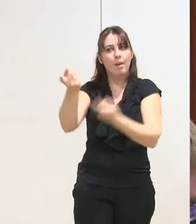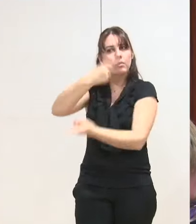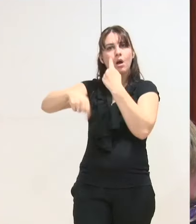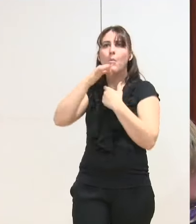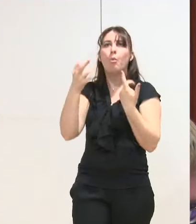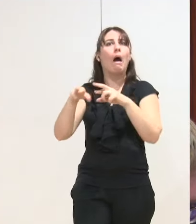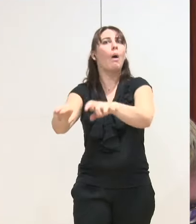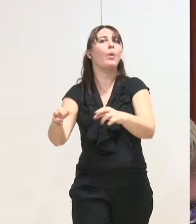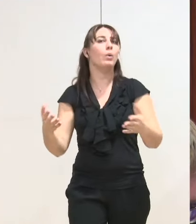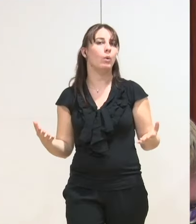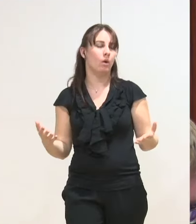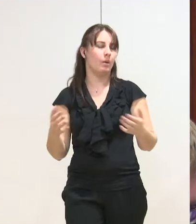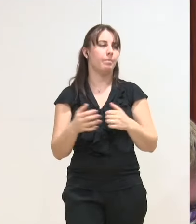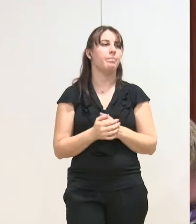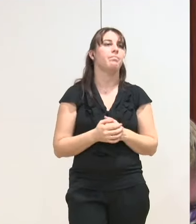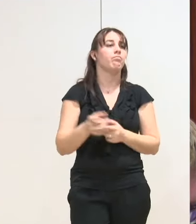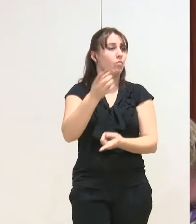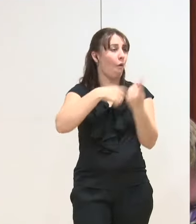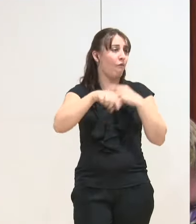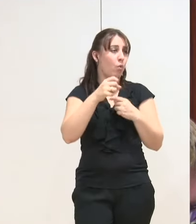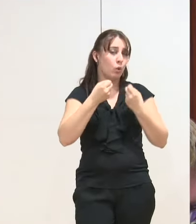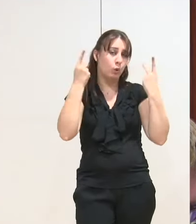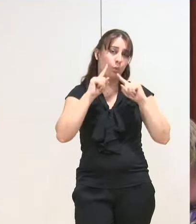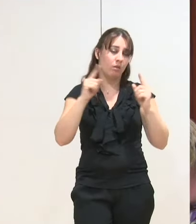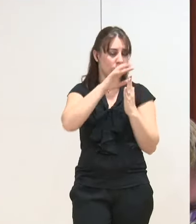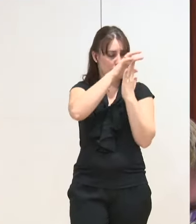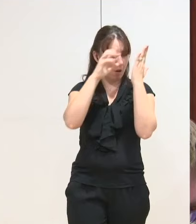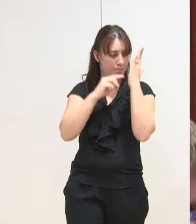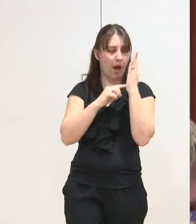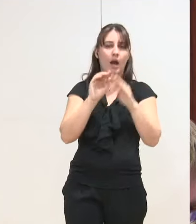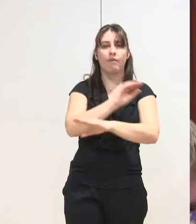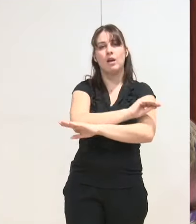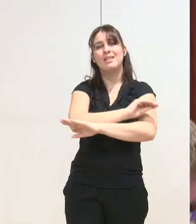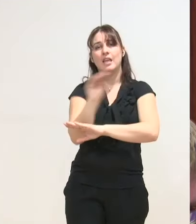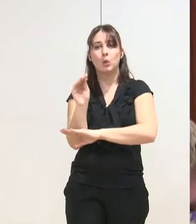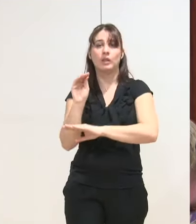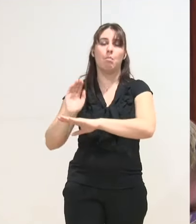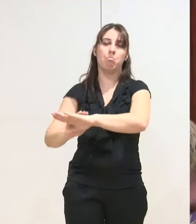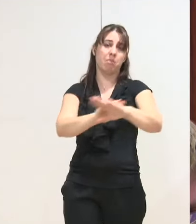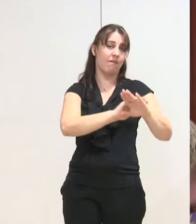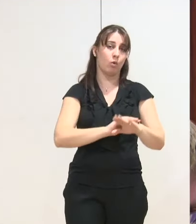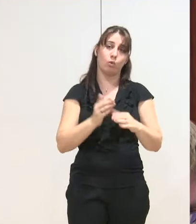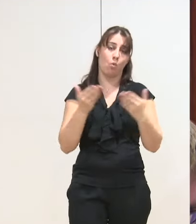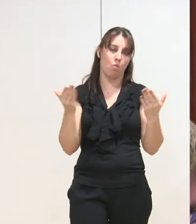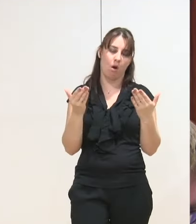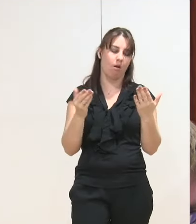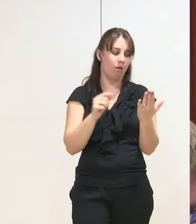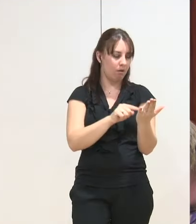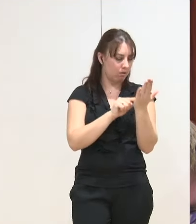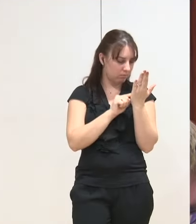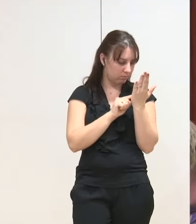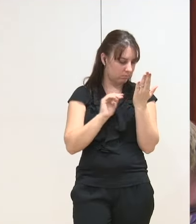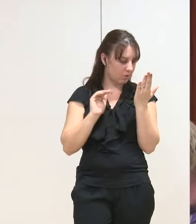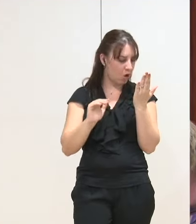vous n'en serez pas surpris que dire du paragraphe sur la prévention et la sécurité sinon que je remarque quand même qu'à